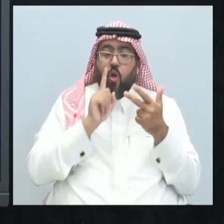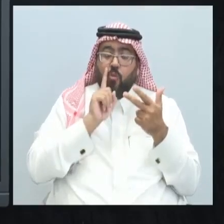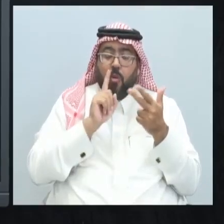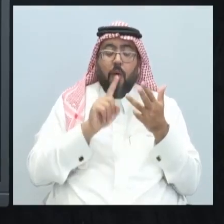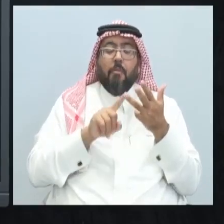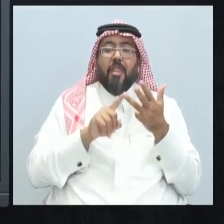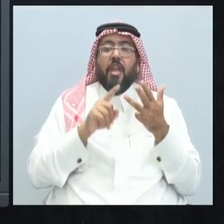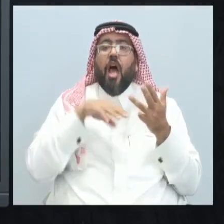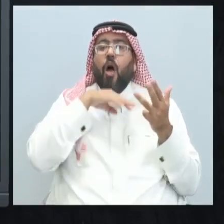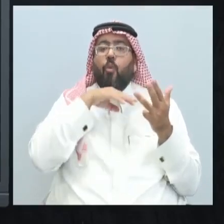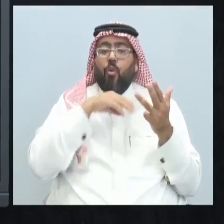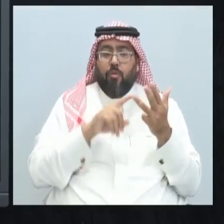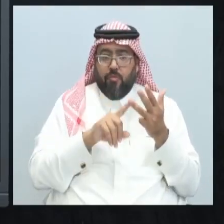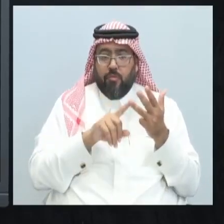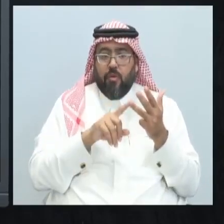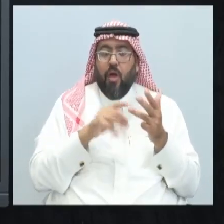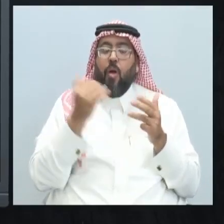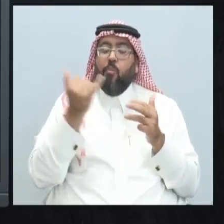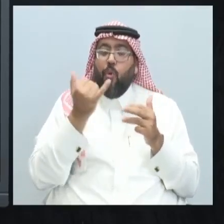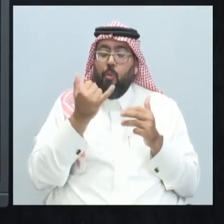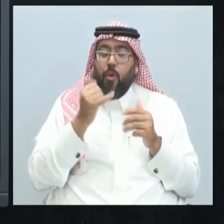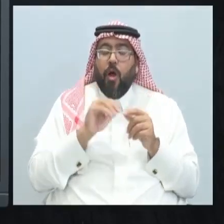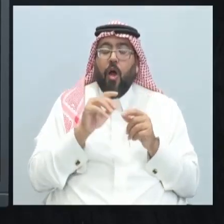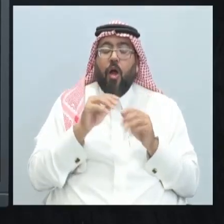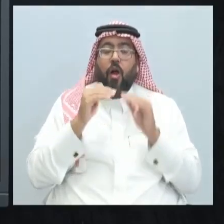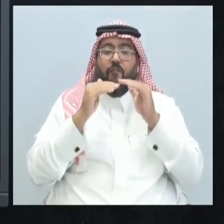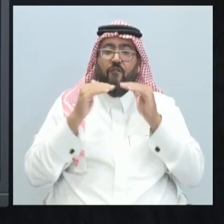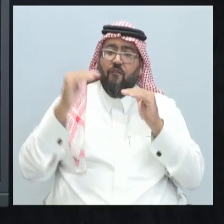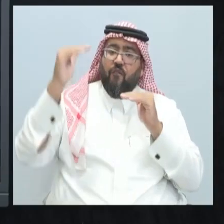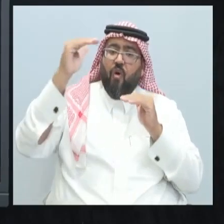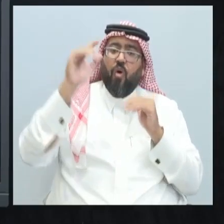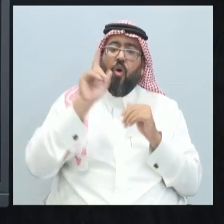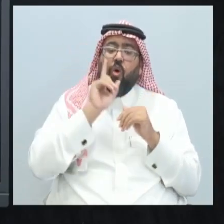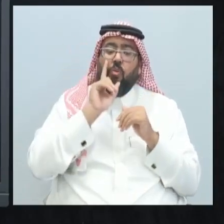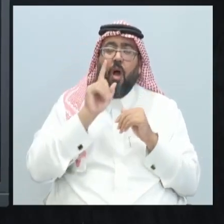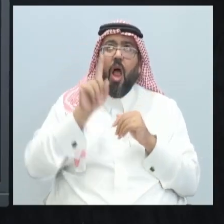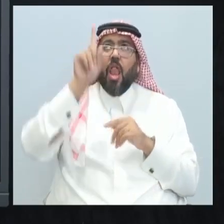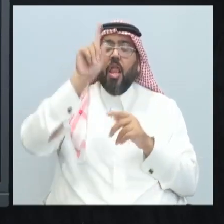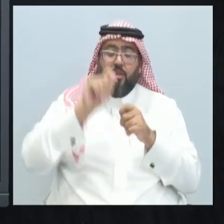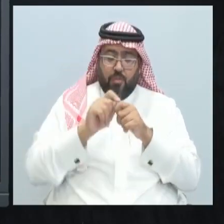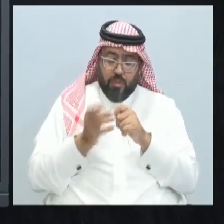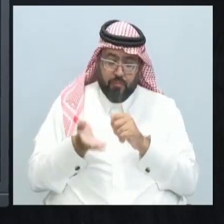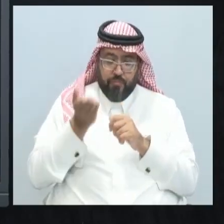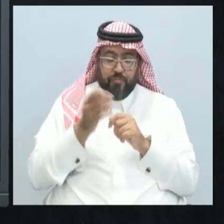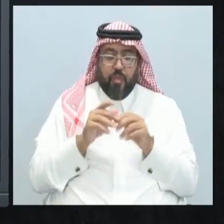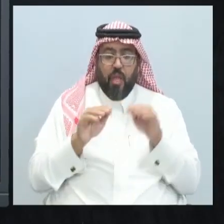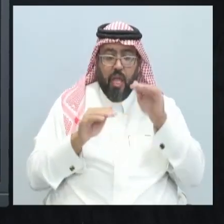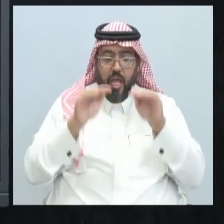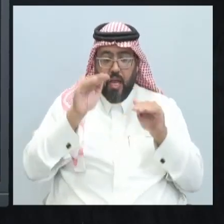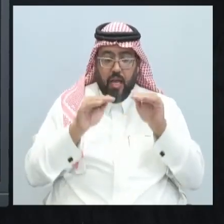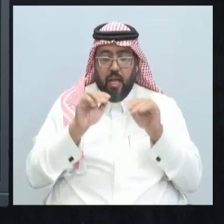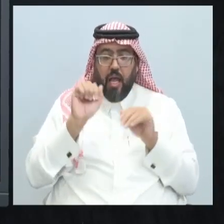ان لها الفضل الكبير والمكانه الكبيره والله سبحانه وتعالى قد قرن